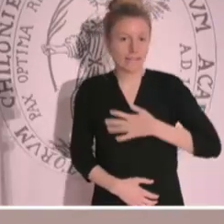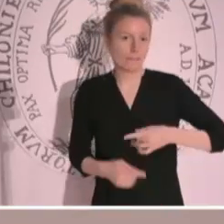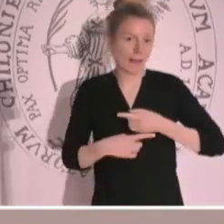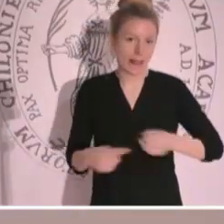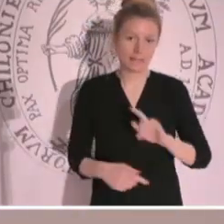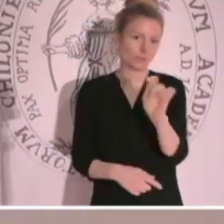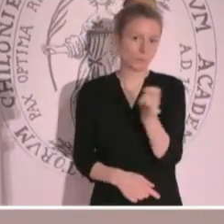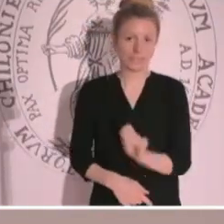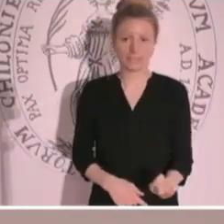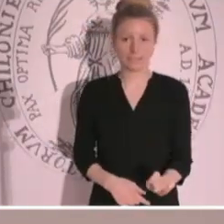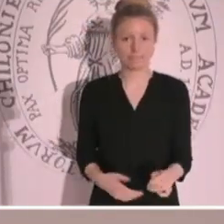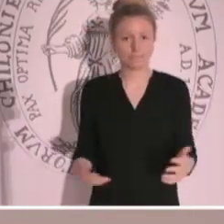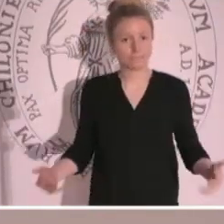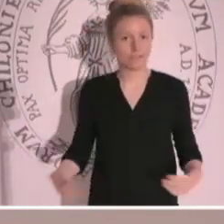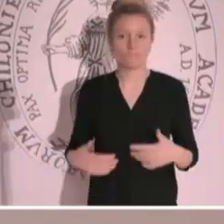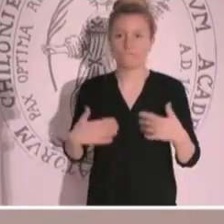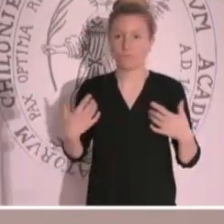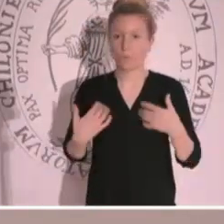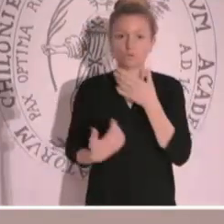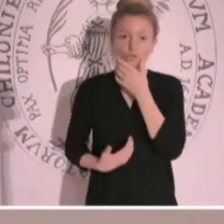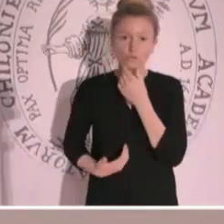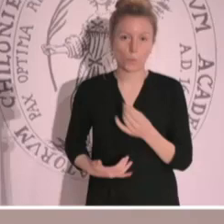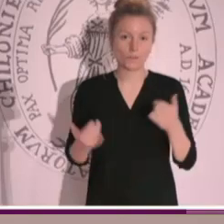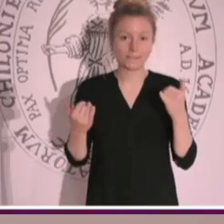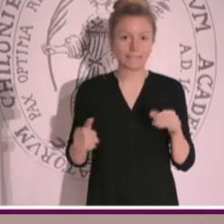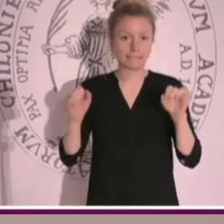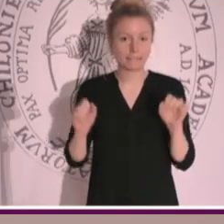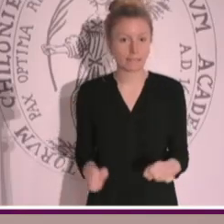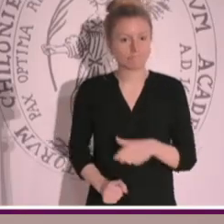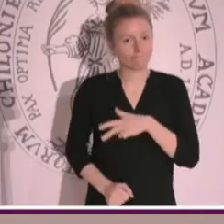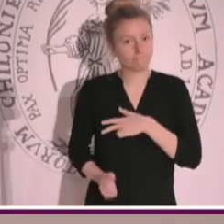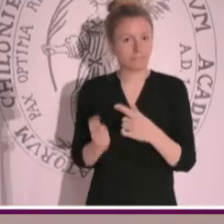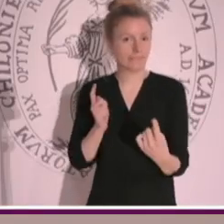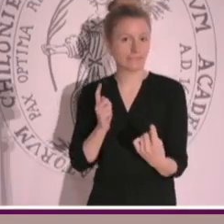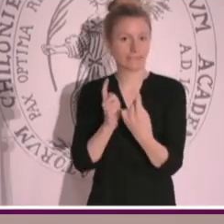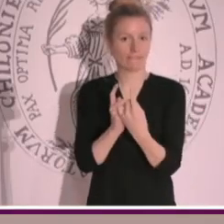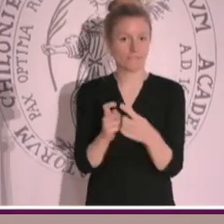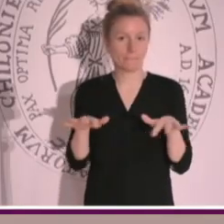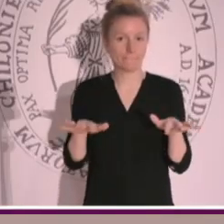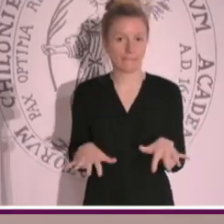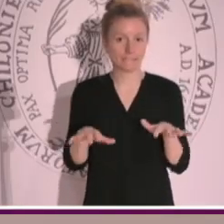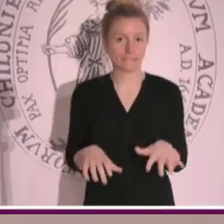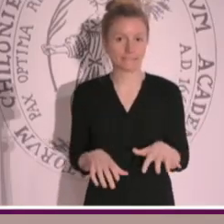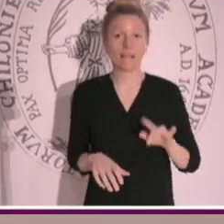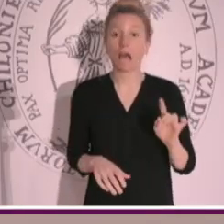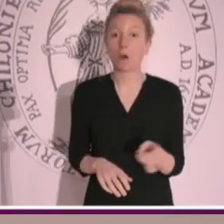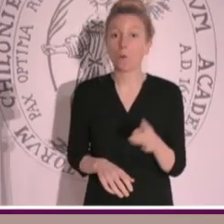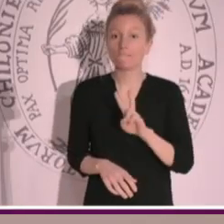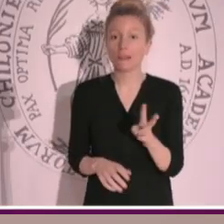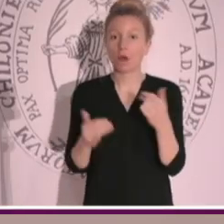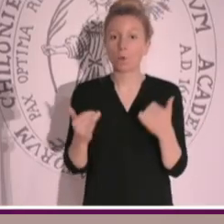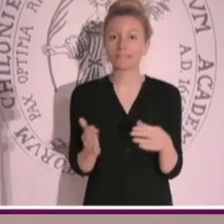euch endlich hier in Präsenz zu sehen und ich begrüße auch ganz herzlich alle diejenigen, die online mit dabei sind.